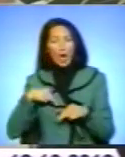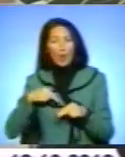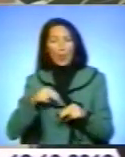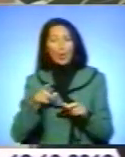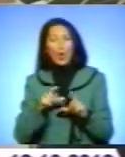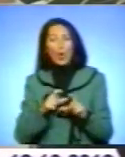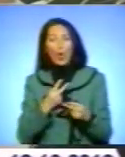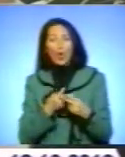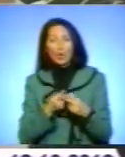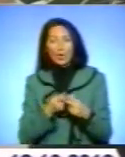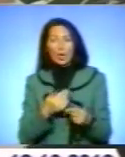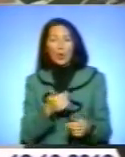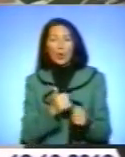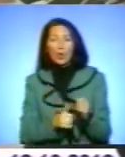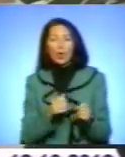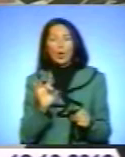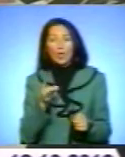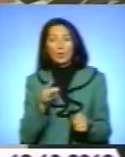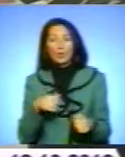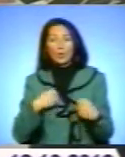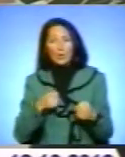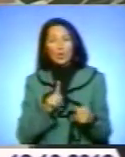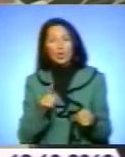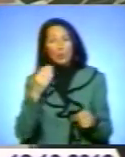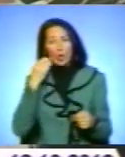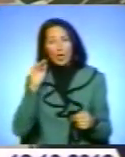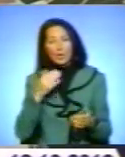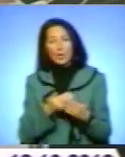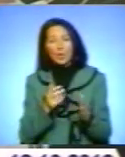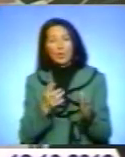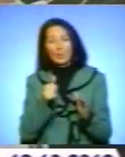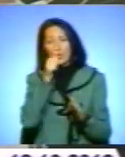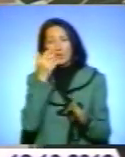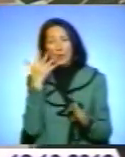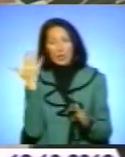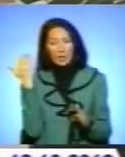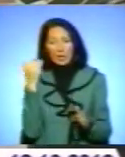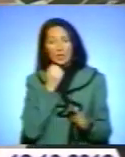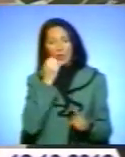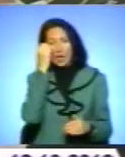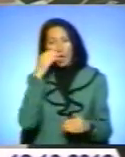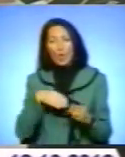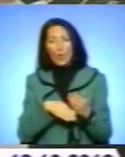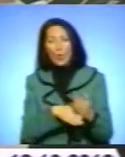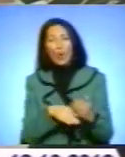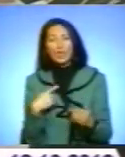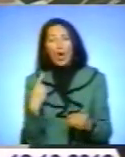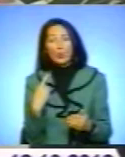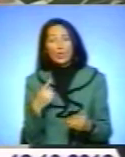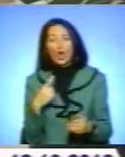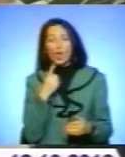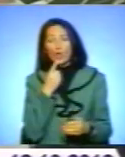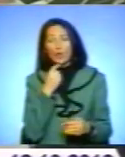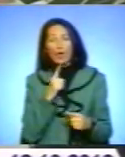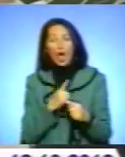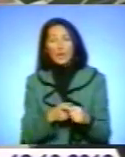щось покращити. От буквально місяців 5 тому назад, завдяки допомозі обласного Червоного